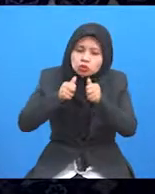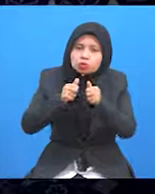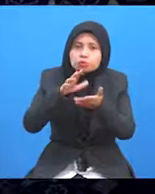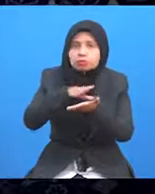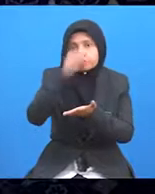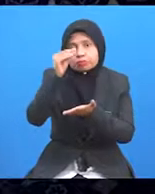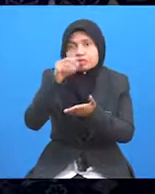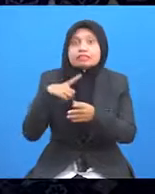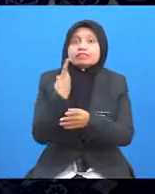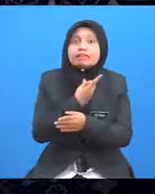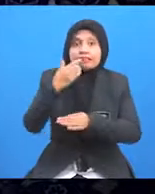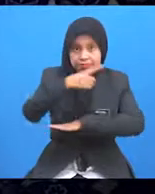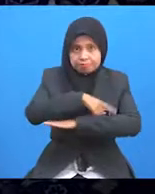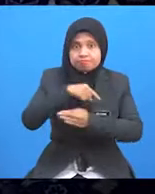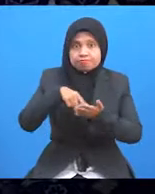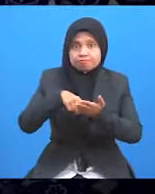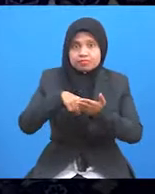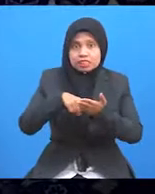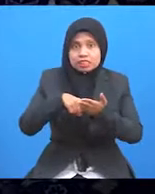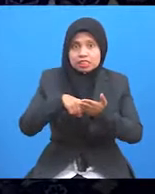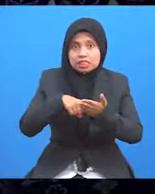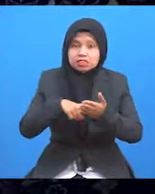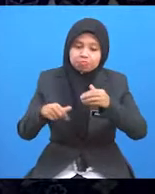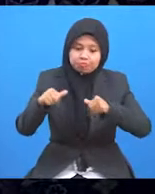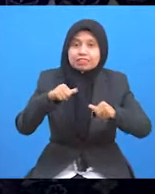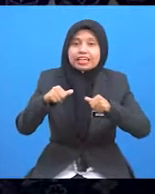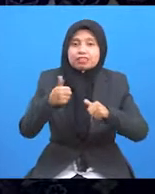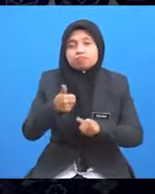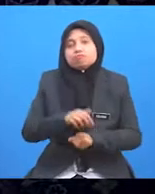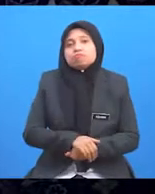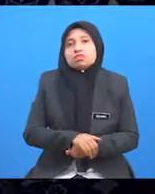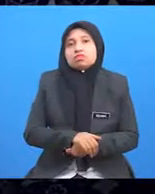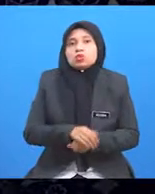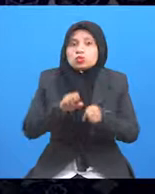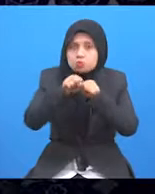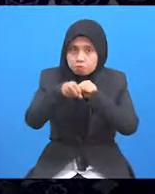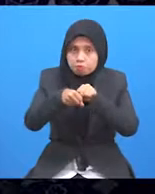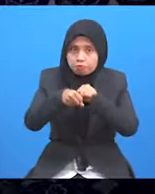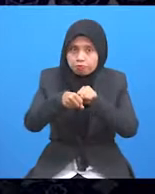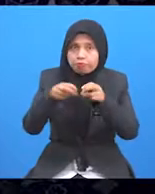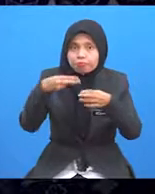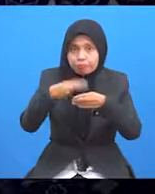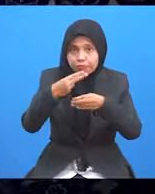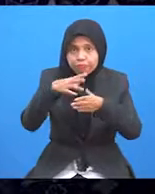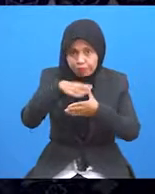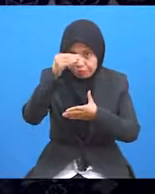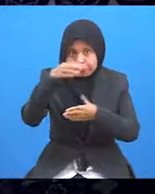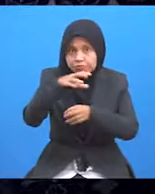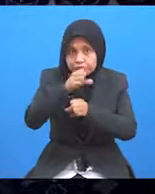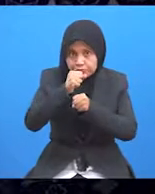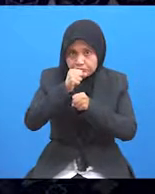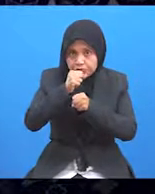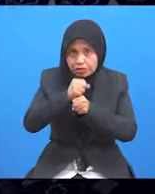sesi pembelajaran kita hari ini secara aktif agar hasil pembelajaran yang dihasratkan